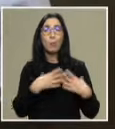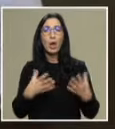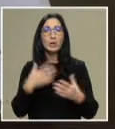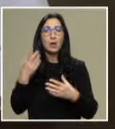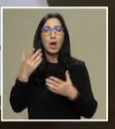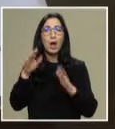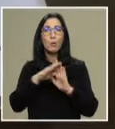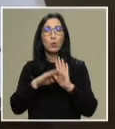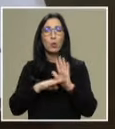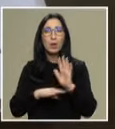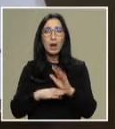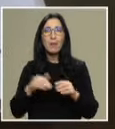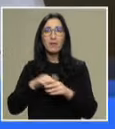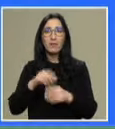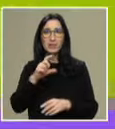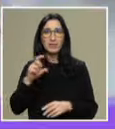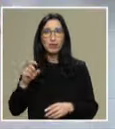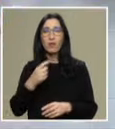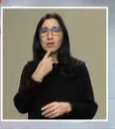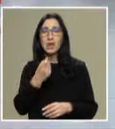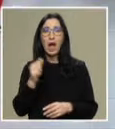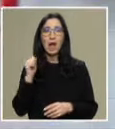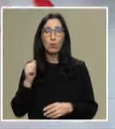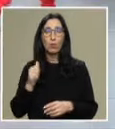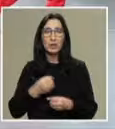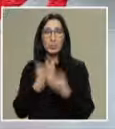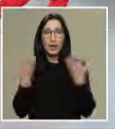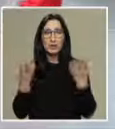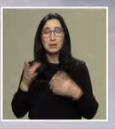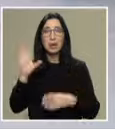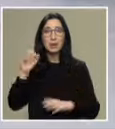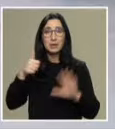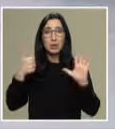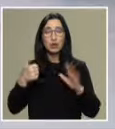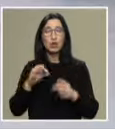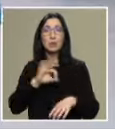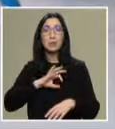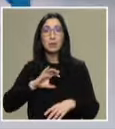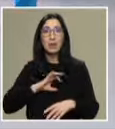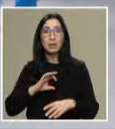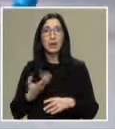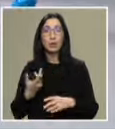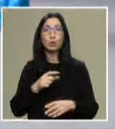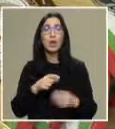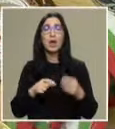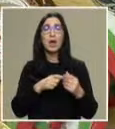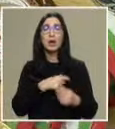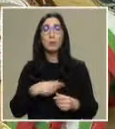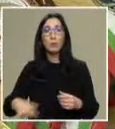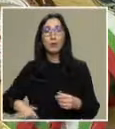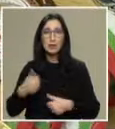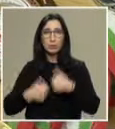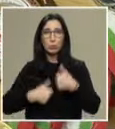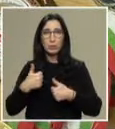програма в Свищов за Алековите празници. 56 медала за спортен клуб Калагия от републиканското първенство